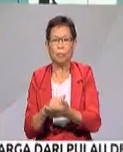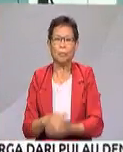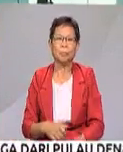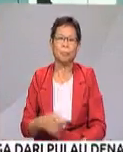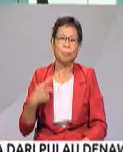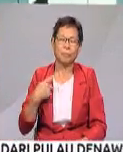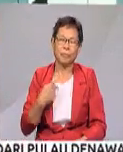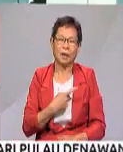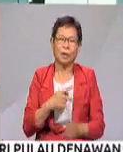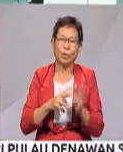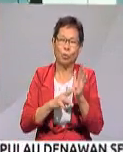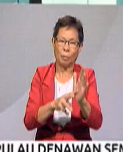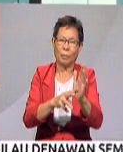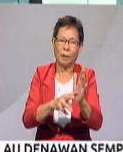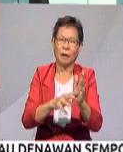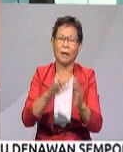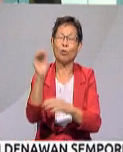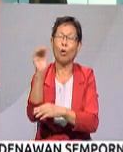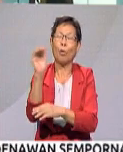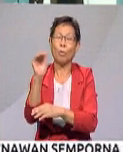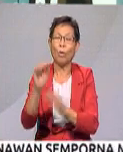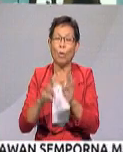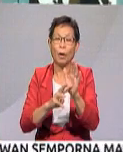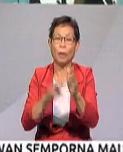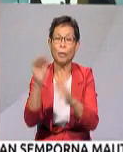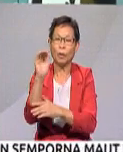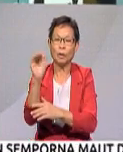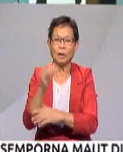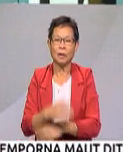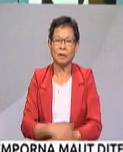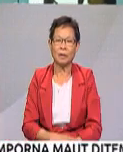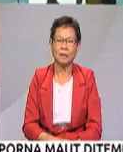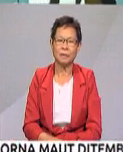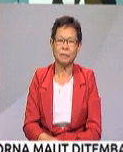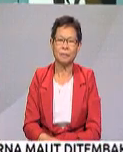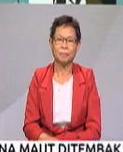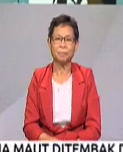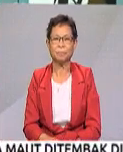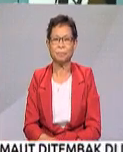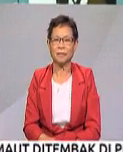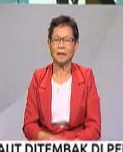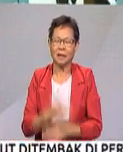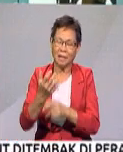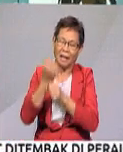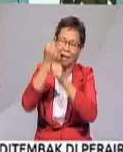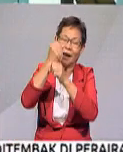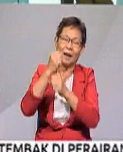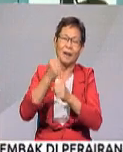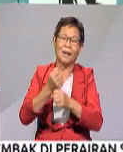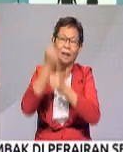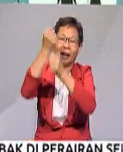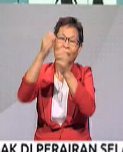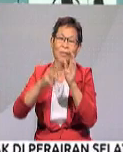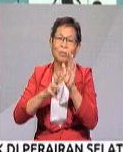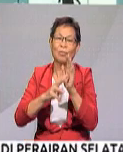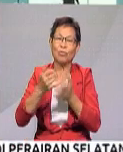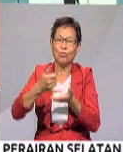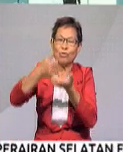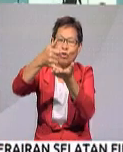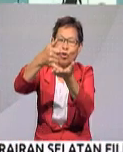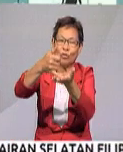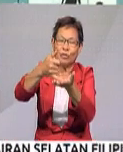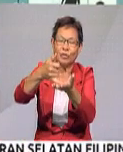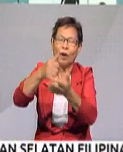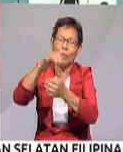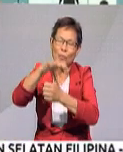representing Cobra who haven't won for, you know, as you said, 10 to 12 years. So had a little bit of responsibility and a bit of